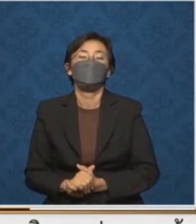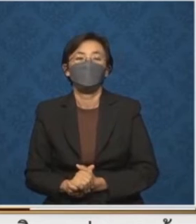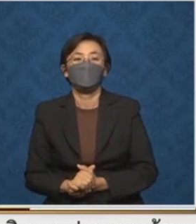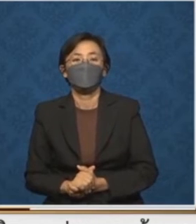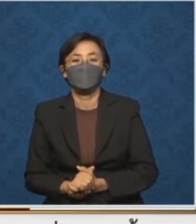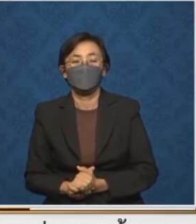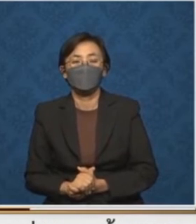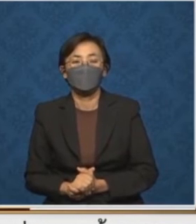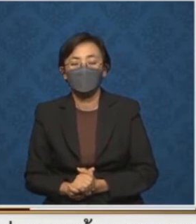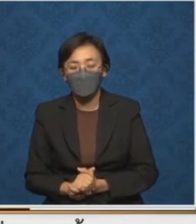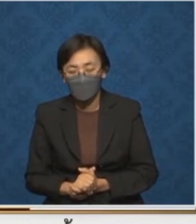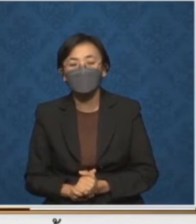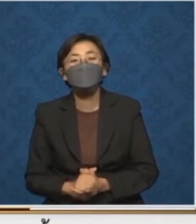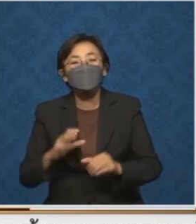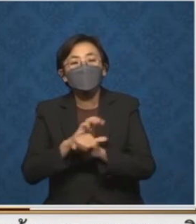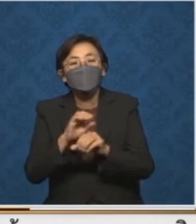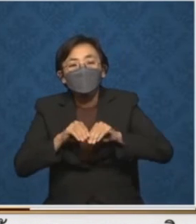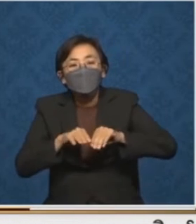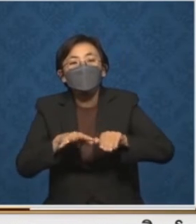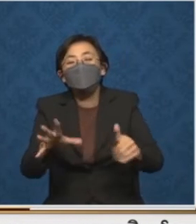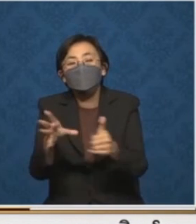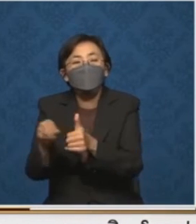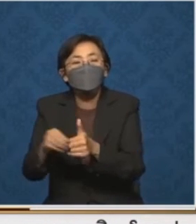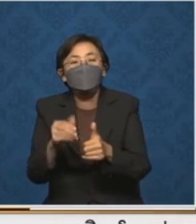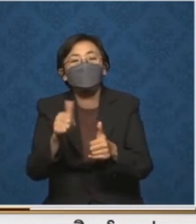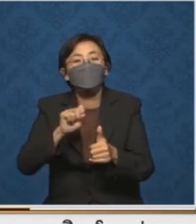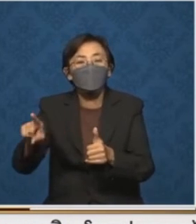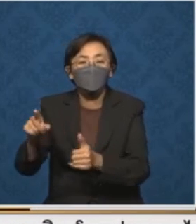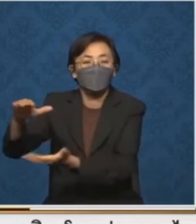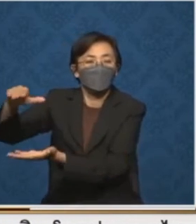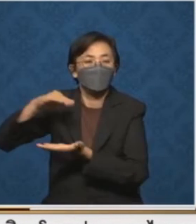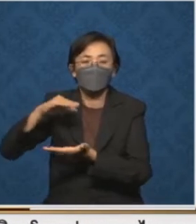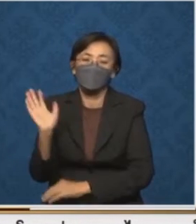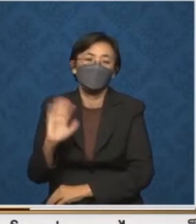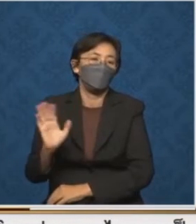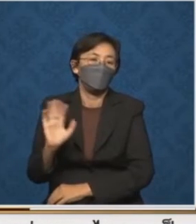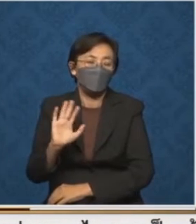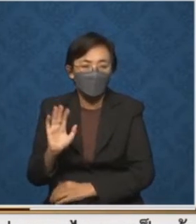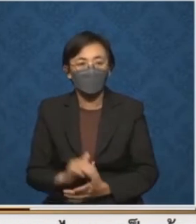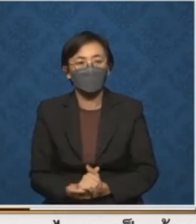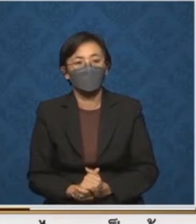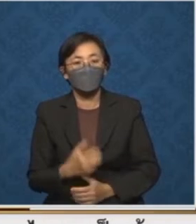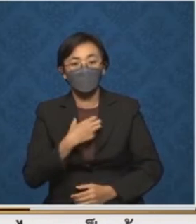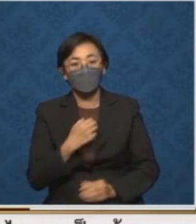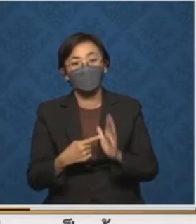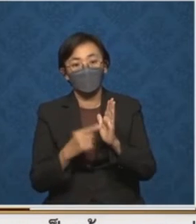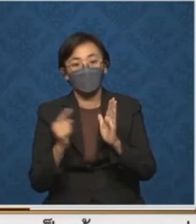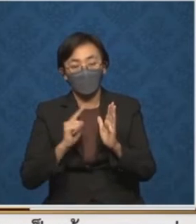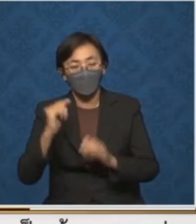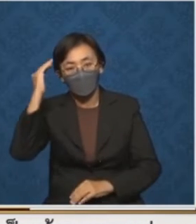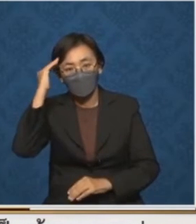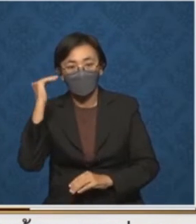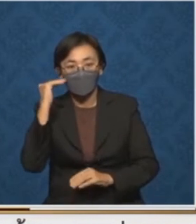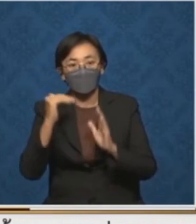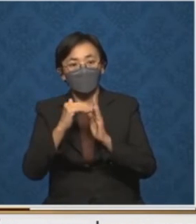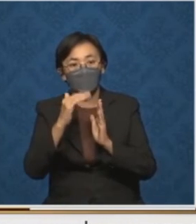นะครับอนแรกครับผมออกมาพี่ปลายเรื่องทำไมรัฐบาลไทยไม่เข้าโแวคครั นายกตอบ